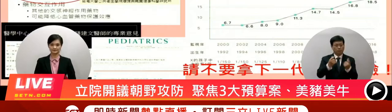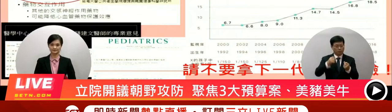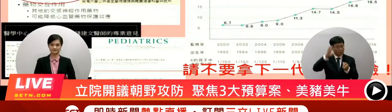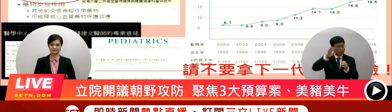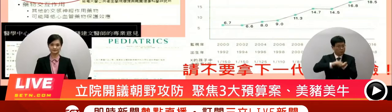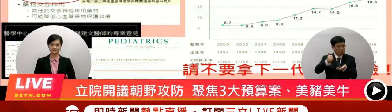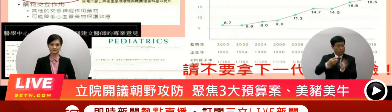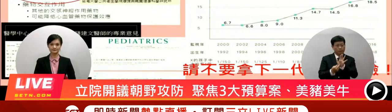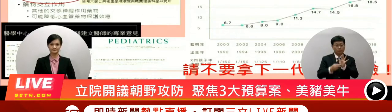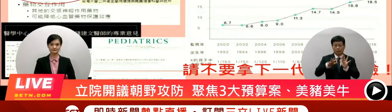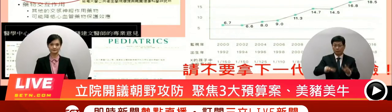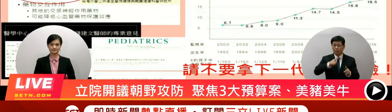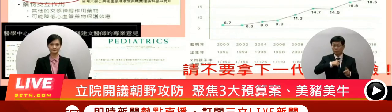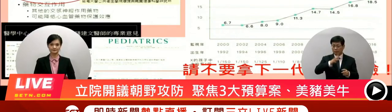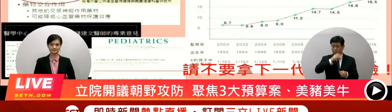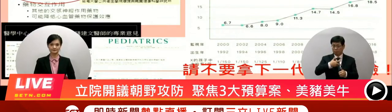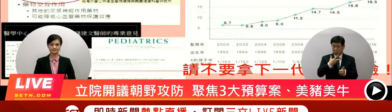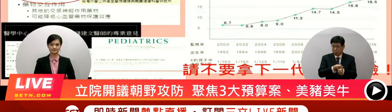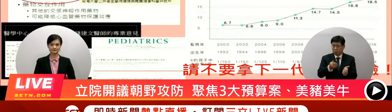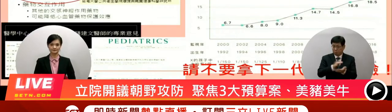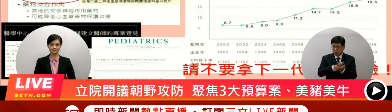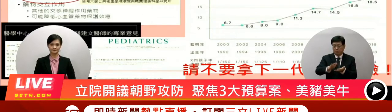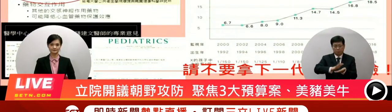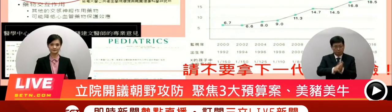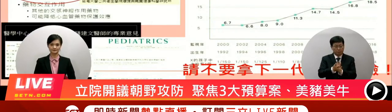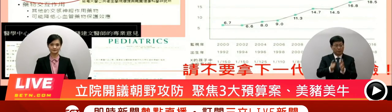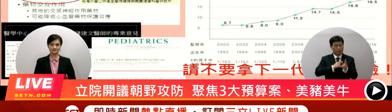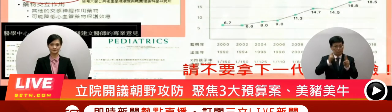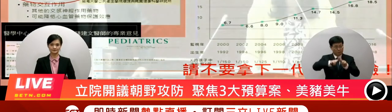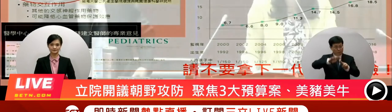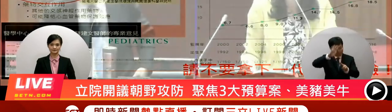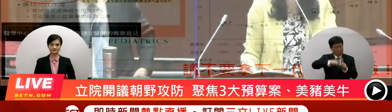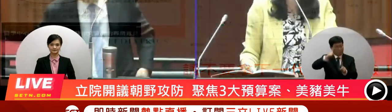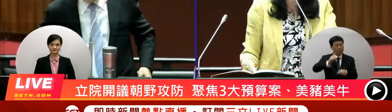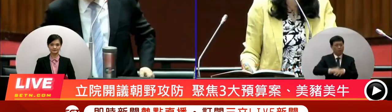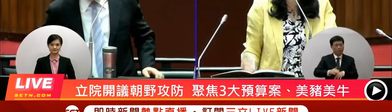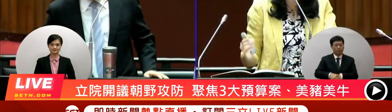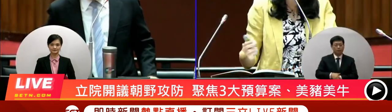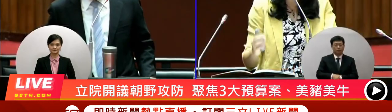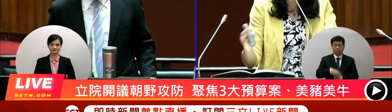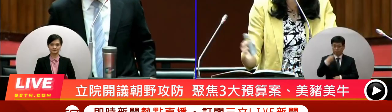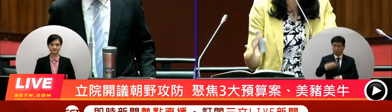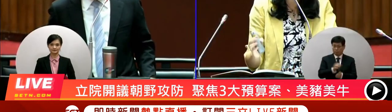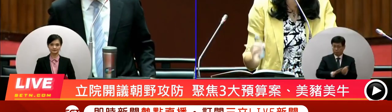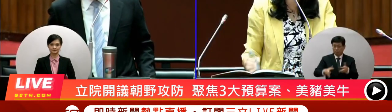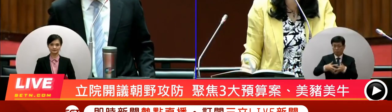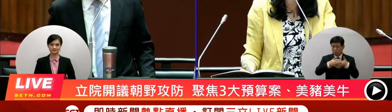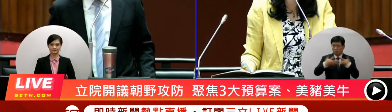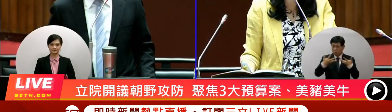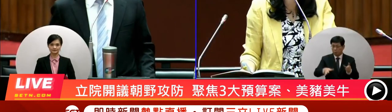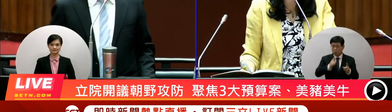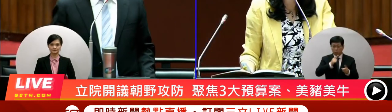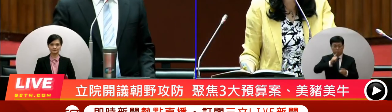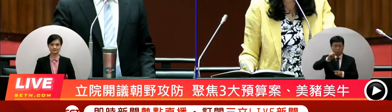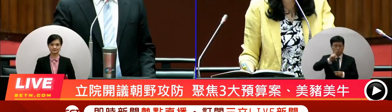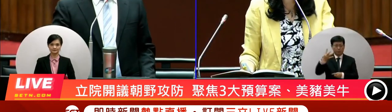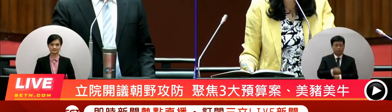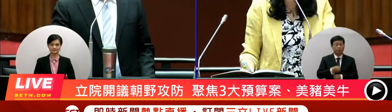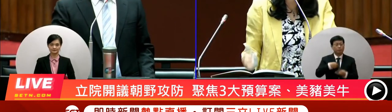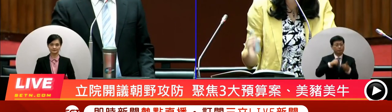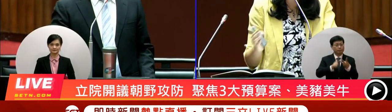到，今天莱克多巴胺可能会提高自闭症的风险，这在美国的报告也都有，那这个也造成了美国有很多集体诉讼的问题。